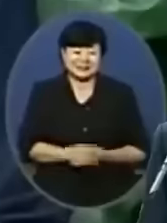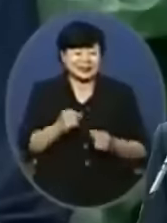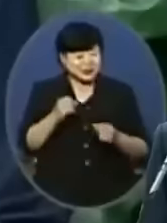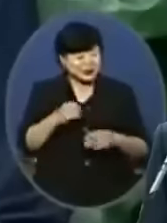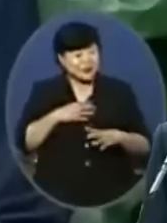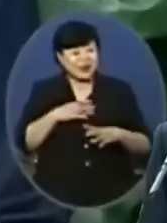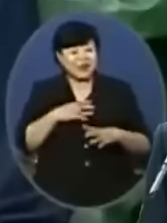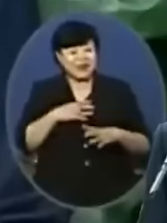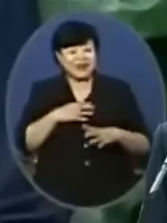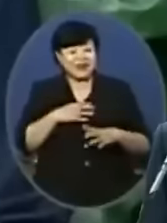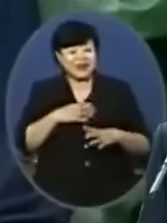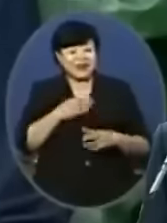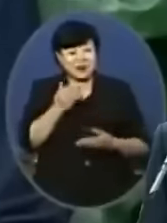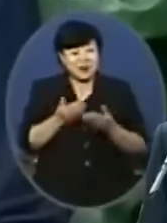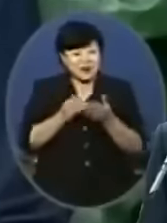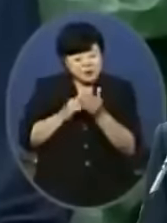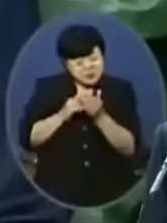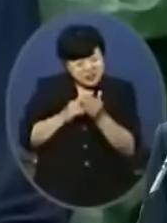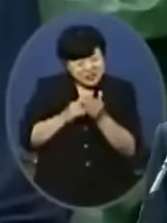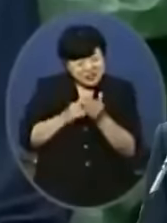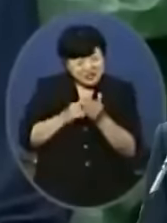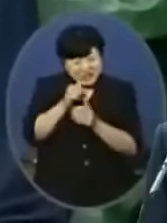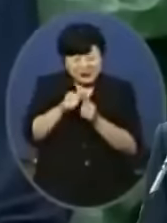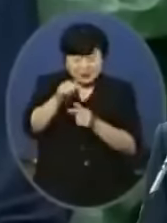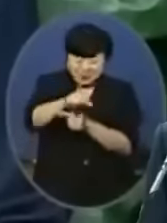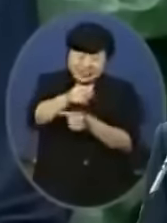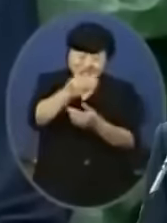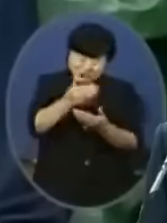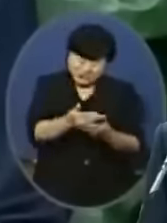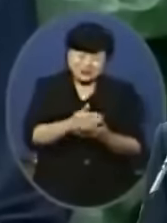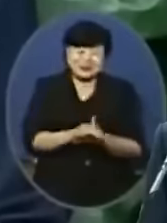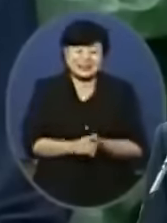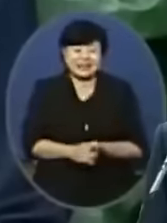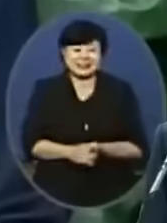놀라운 비결을 주님께서 우리에게 허락해 놓고 있는 것임이,